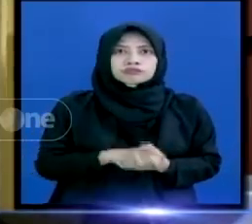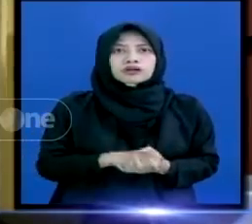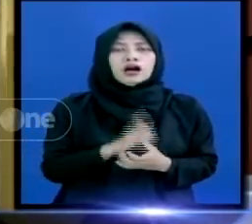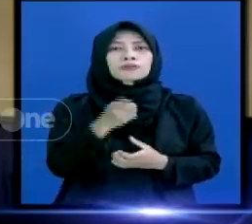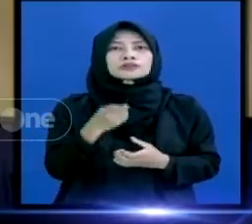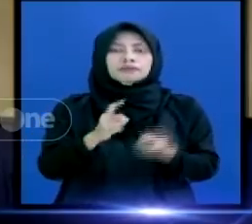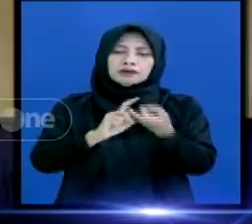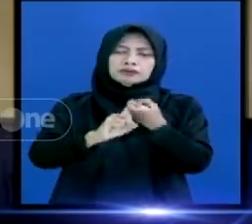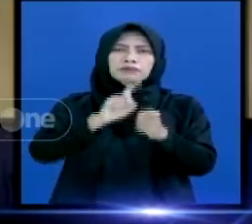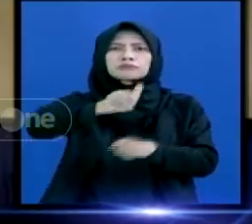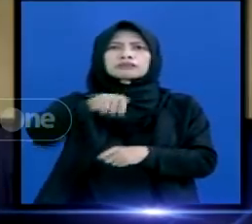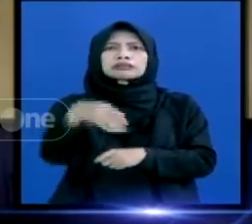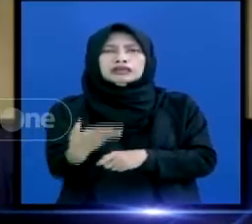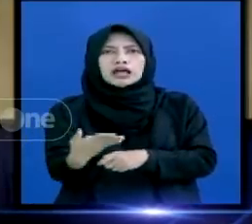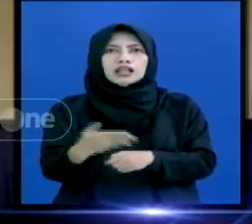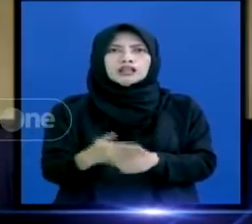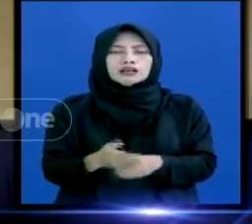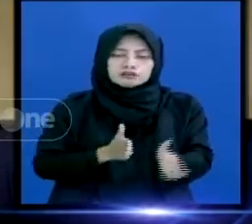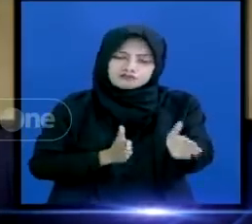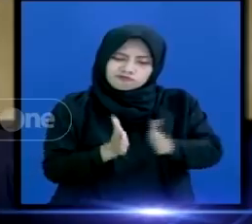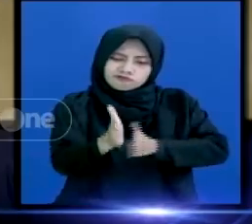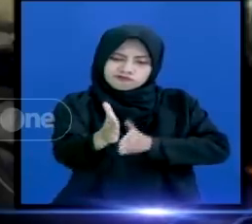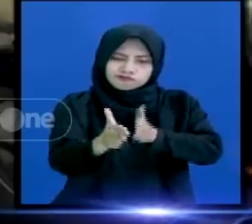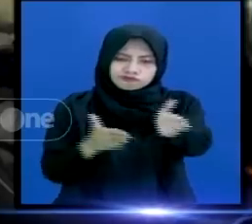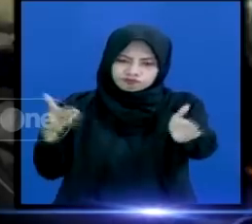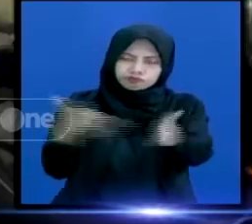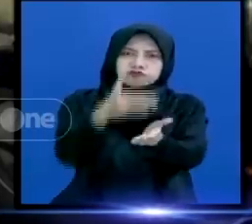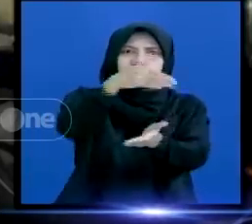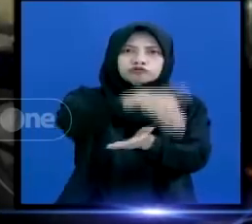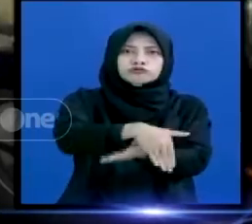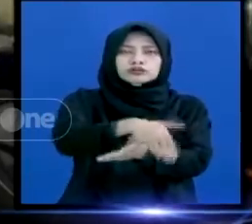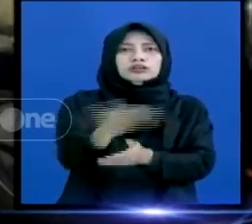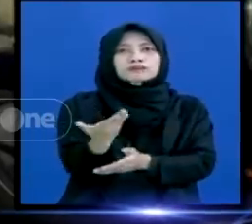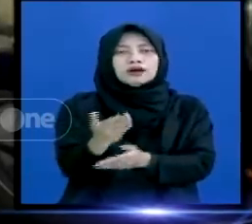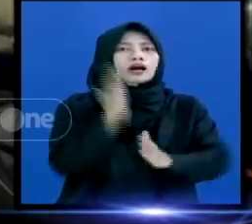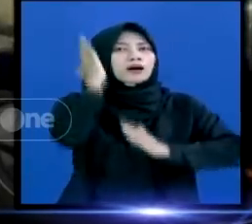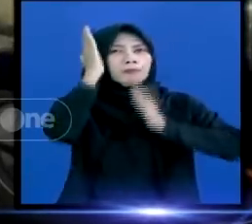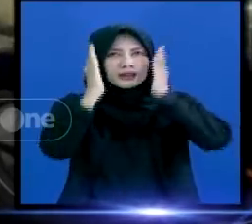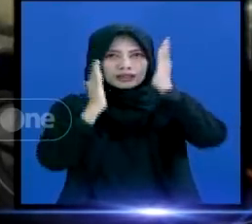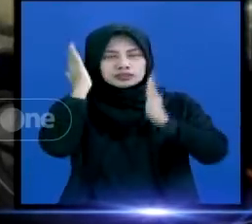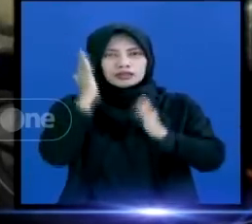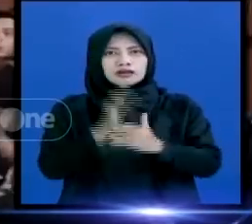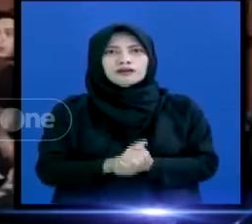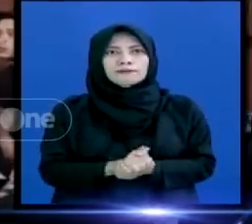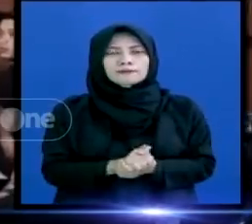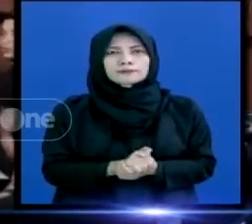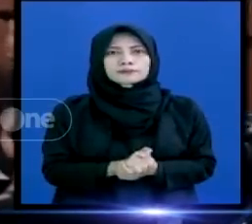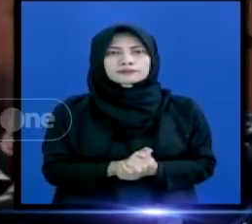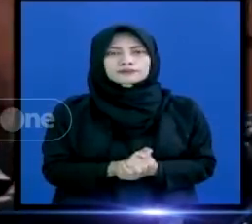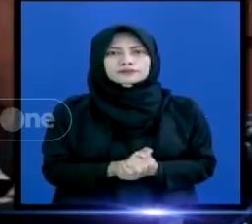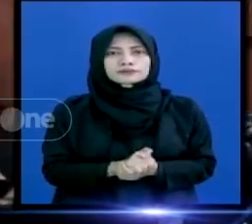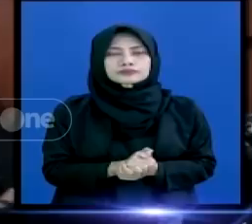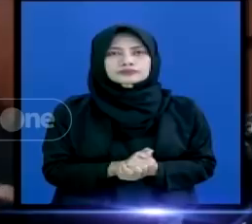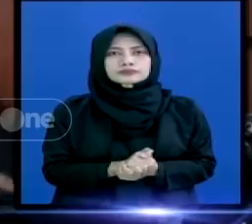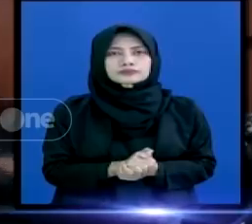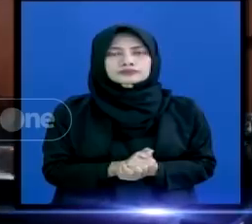ajang Asia Talent Cup 2019 di sirkuit Sepang, Malaysia pada Sabtu petang kemarin. Menurut koordinator